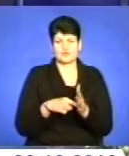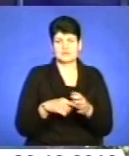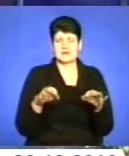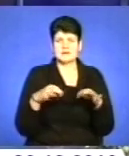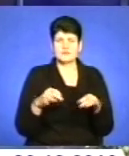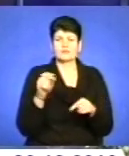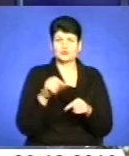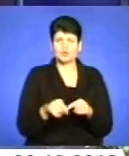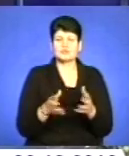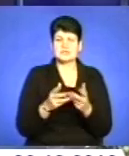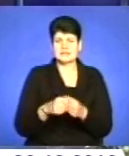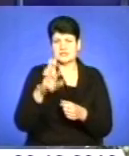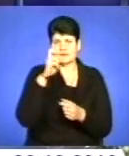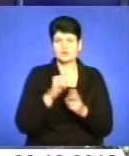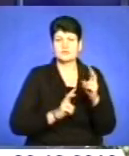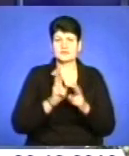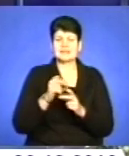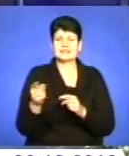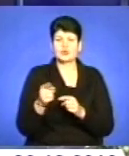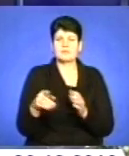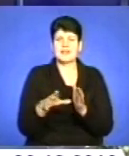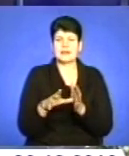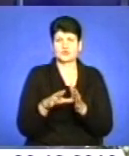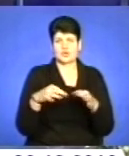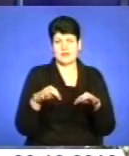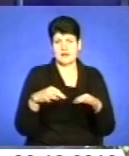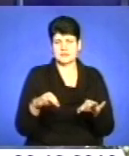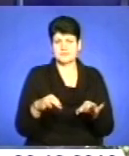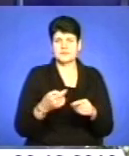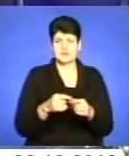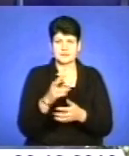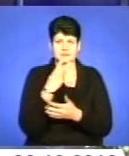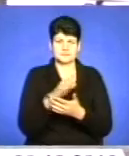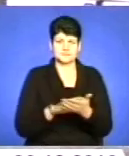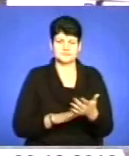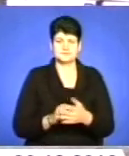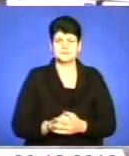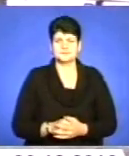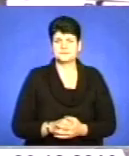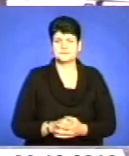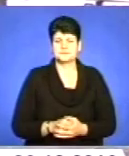в тому числі для комунального підприємства «Тернопільелектротранс». Подробиці у сюжеті Любові Гадомської.